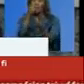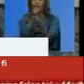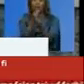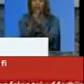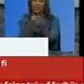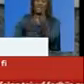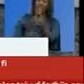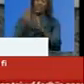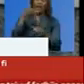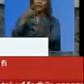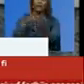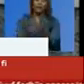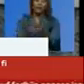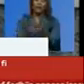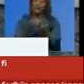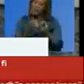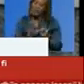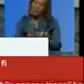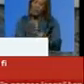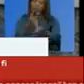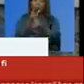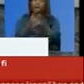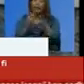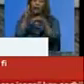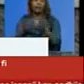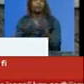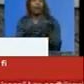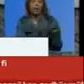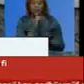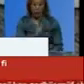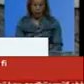እስከምናረጋግጥበት ከፍታ ድረስ እንድንዘልቅ ጥሪን አቀርባለሁ